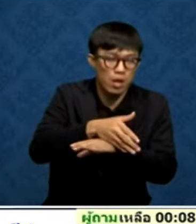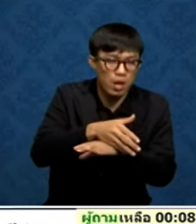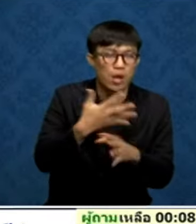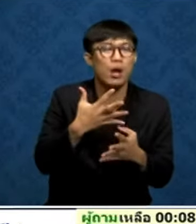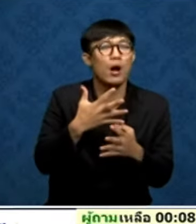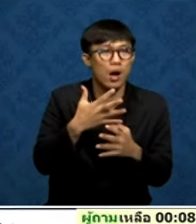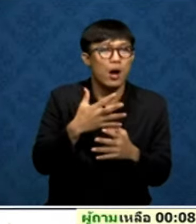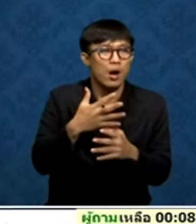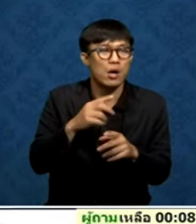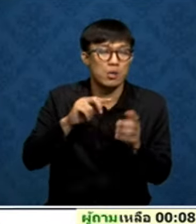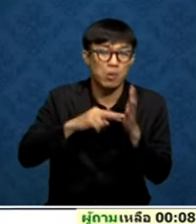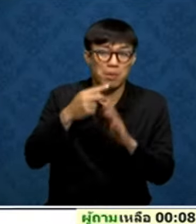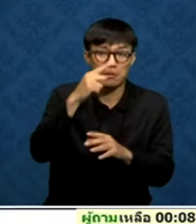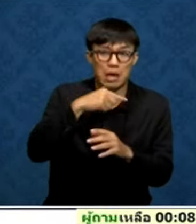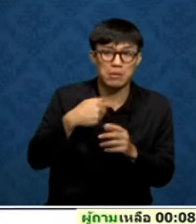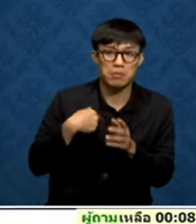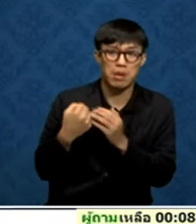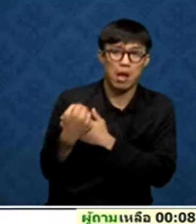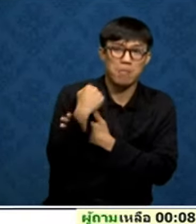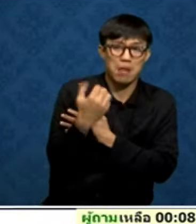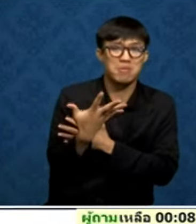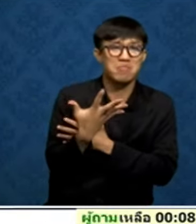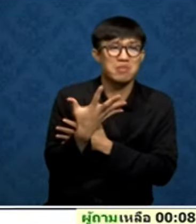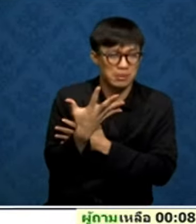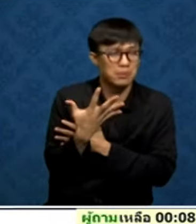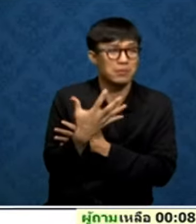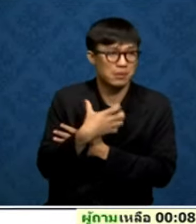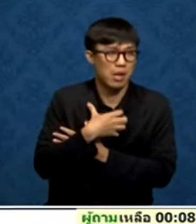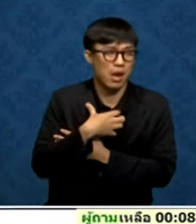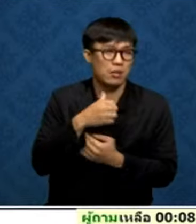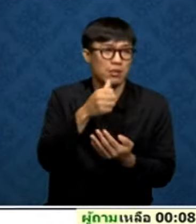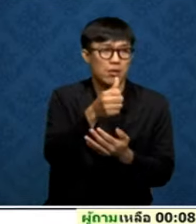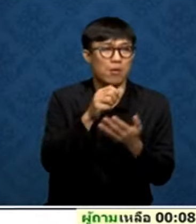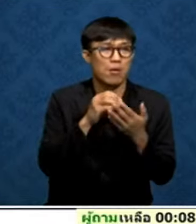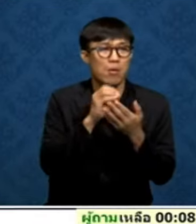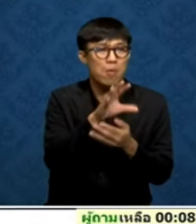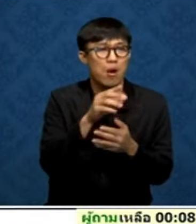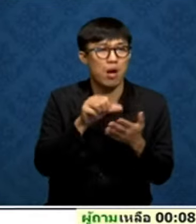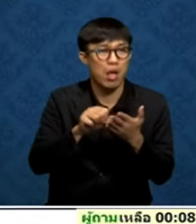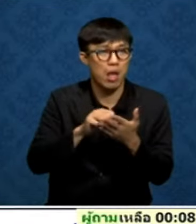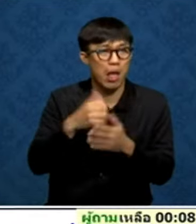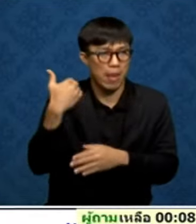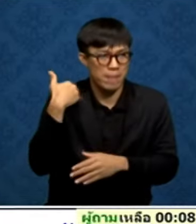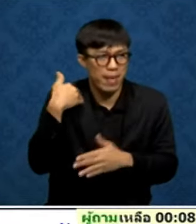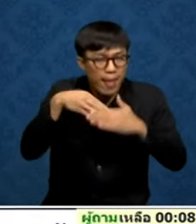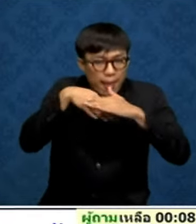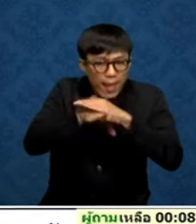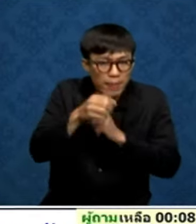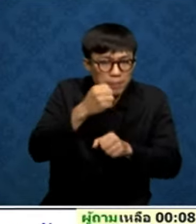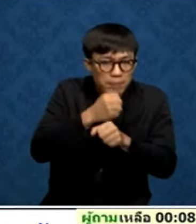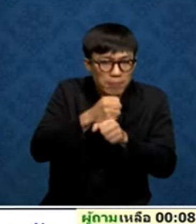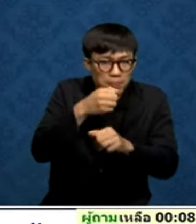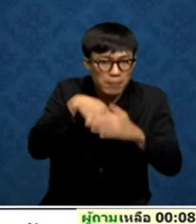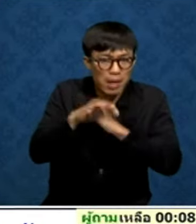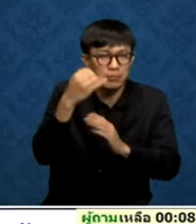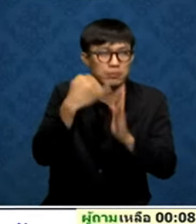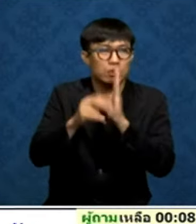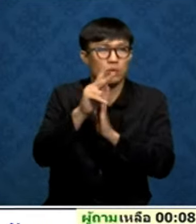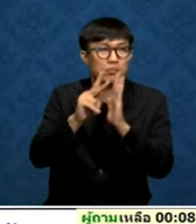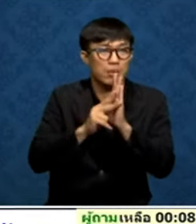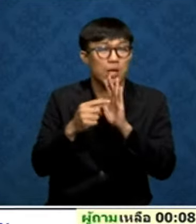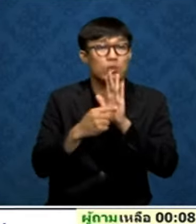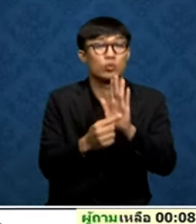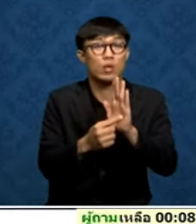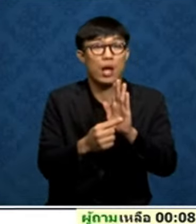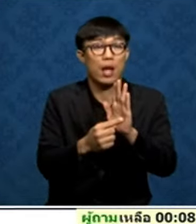อันนี้ก็เป็นเรื่องที่ต้องหาทางแก้ไขนะครับแล้วแรงงานเถื่อนผิดกฎหมายมีอยู่จริงนะครับผมขอยกตัวอย่างเคสหนึ่งนะครับคือเค